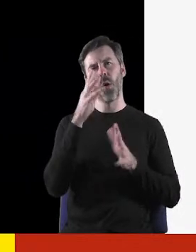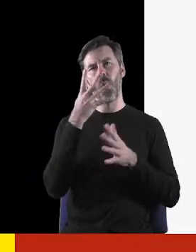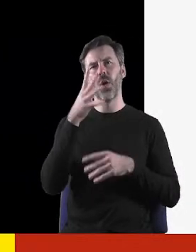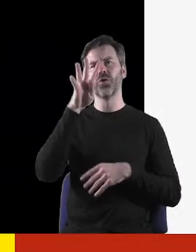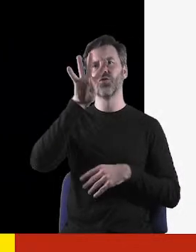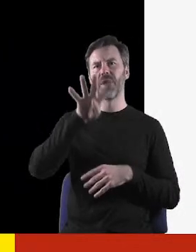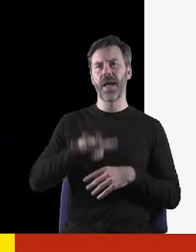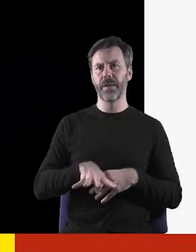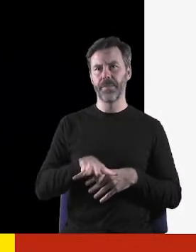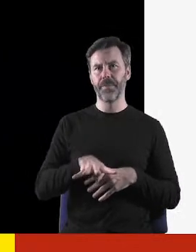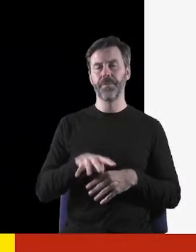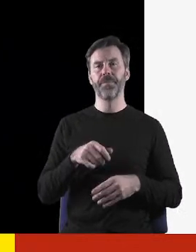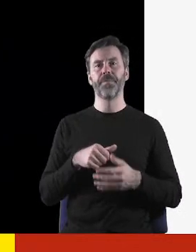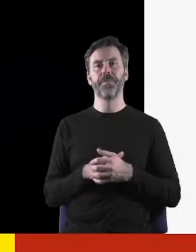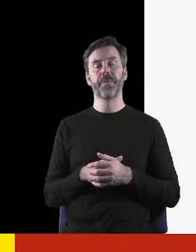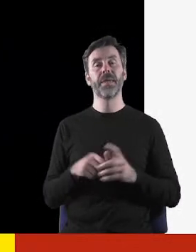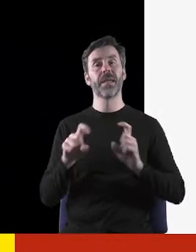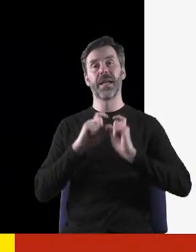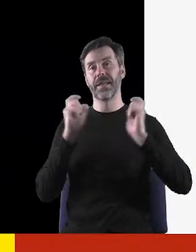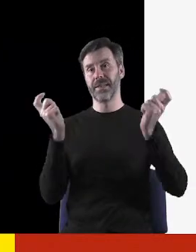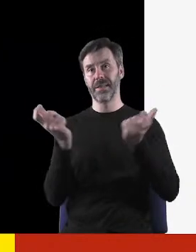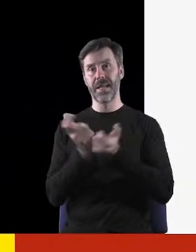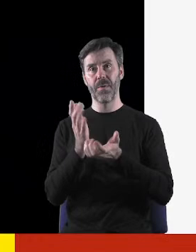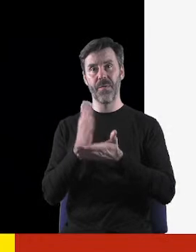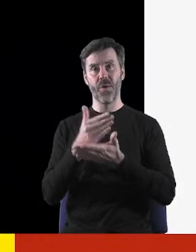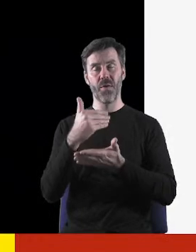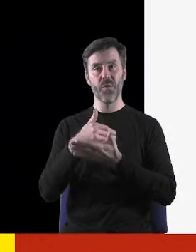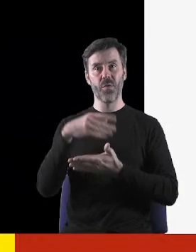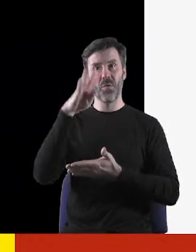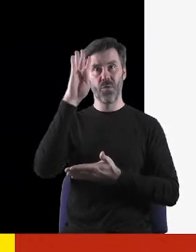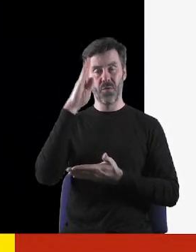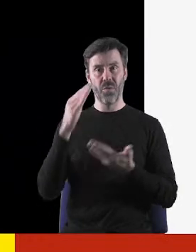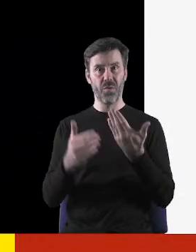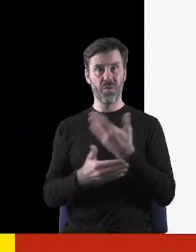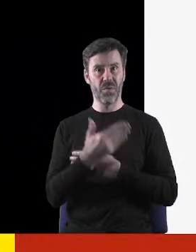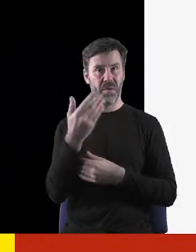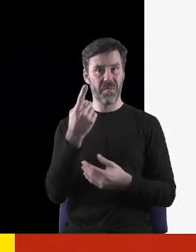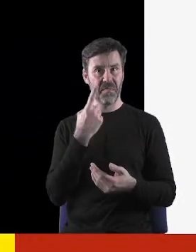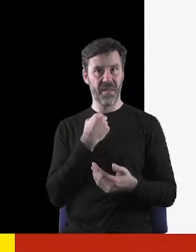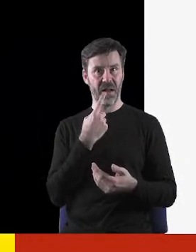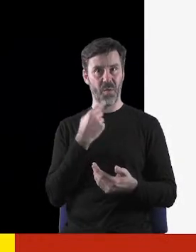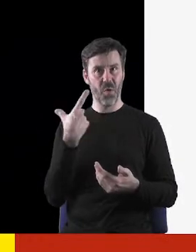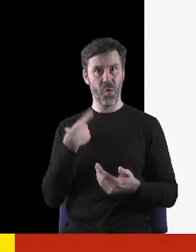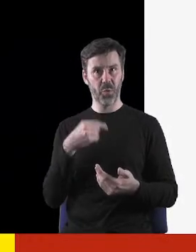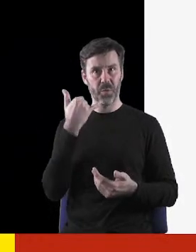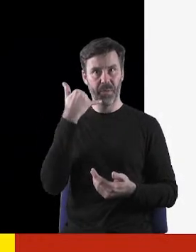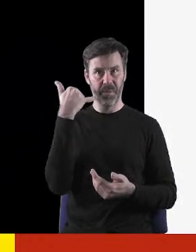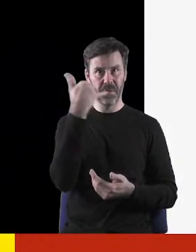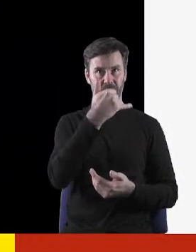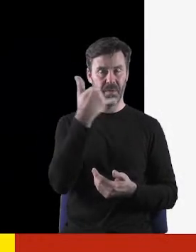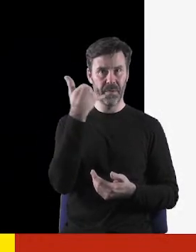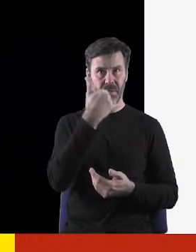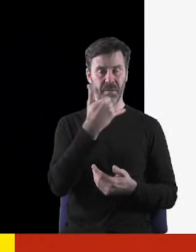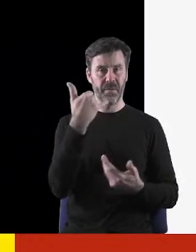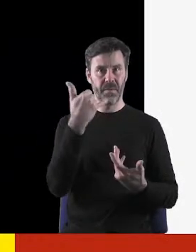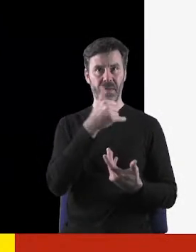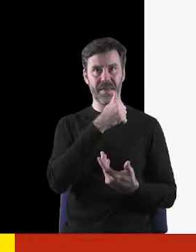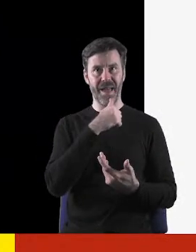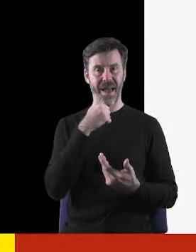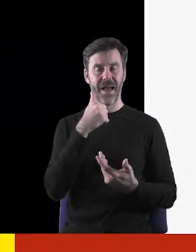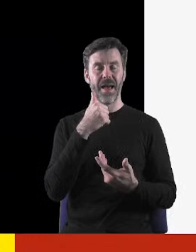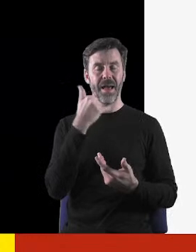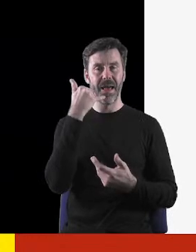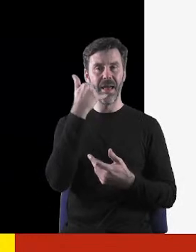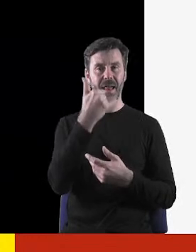W odniesieniu do całego województwa to bardzo mała liczba osób. I teraz moje pytanie, czy w